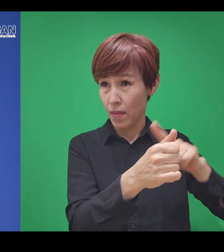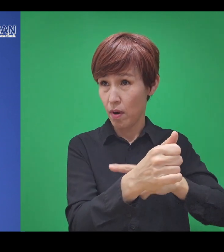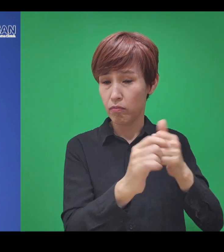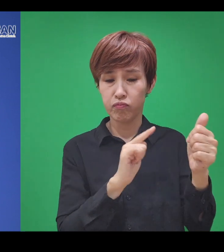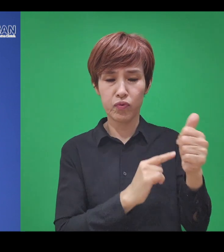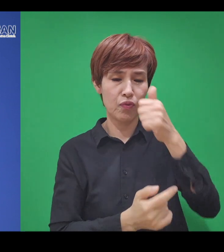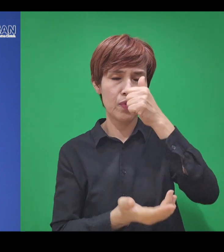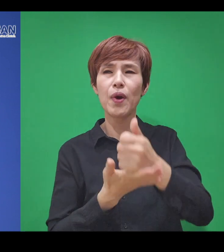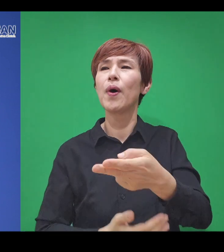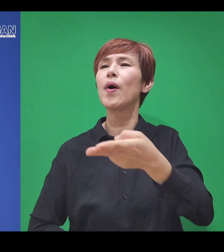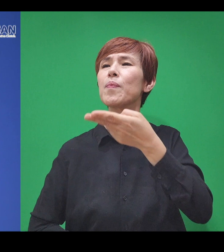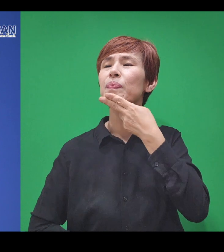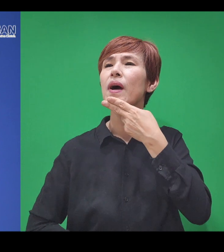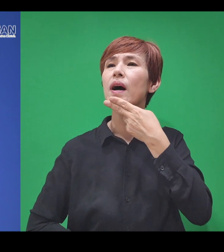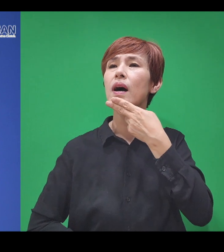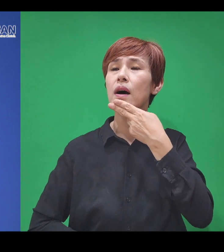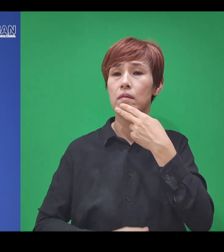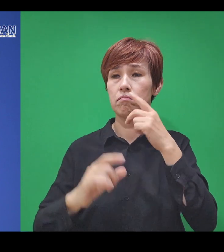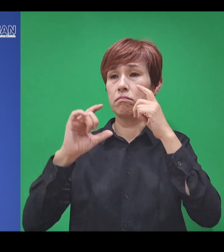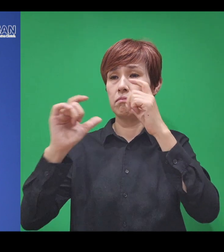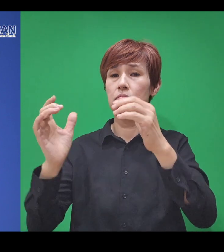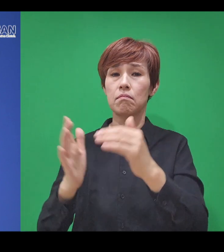죄가 없다라고 말했어요.